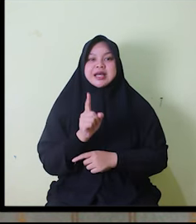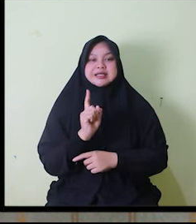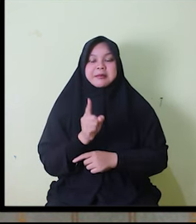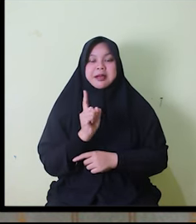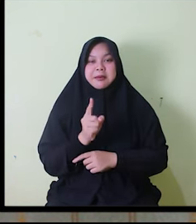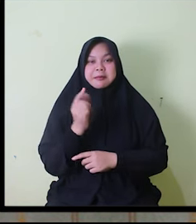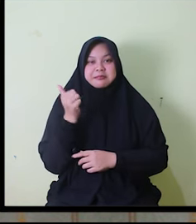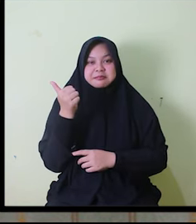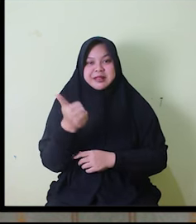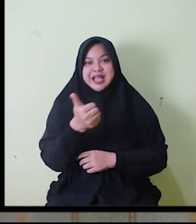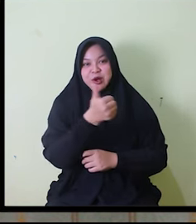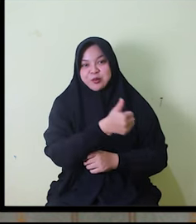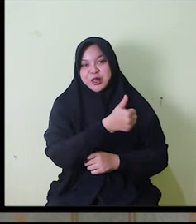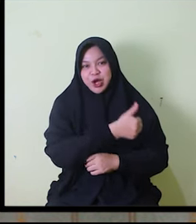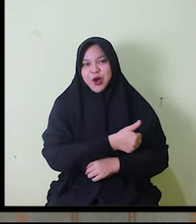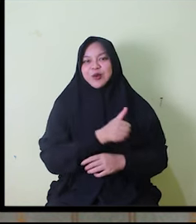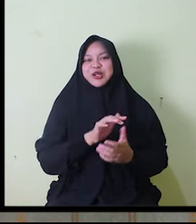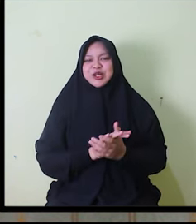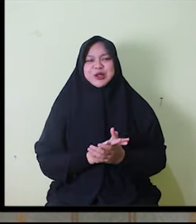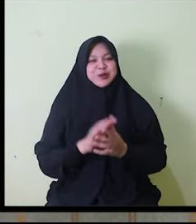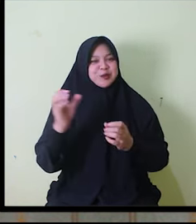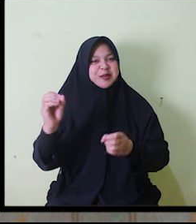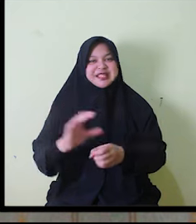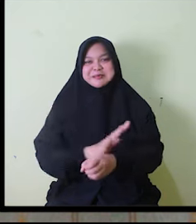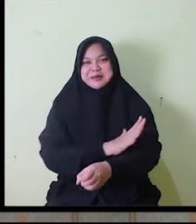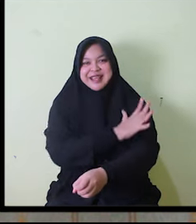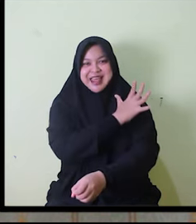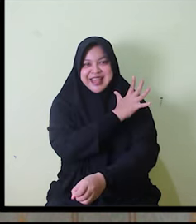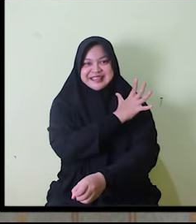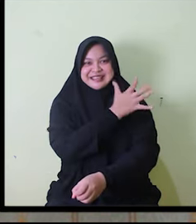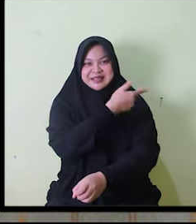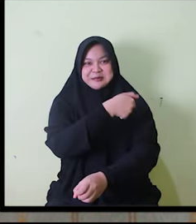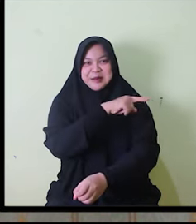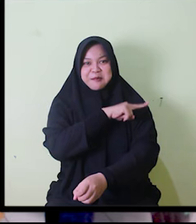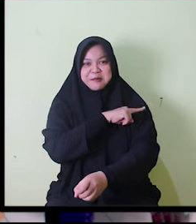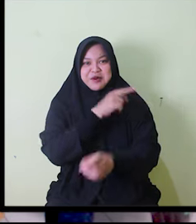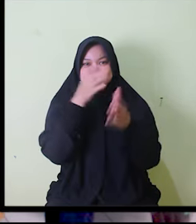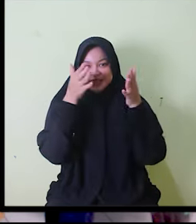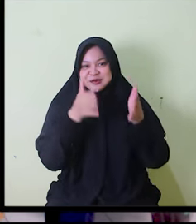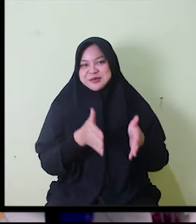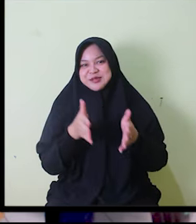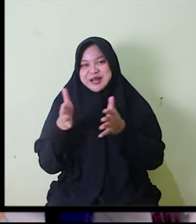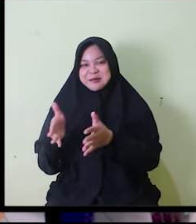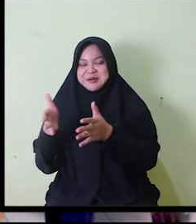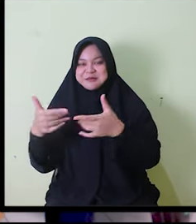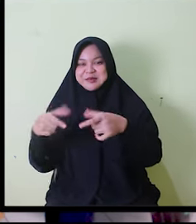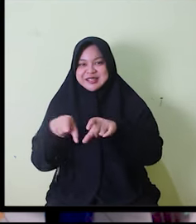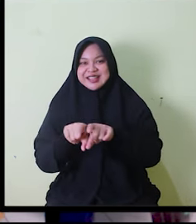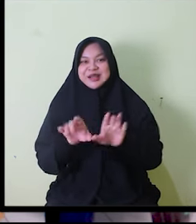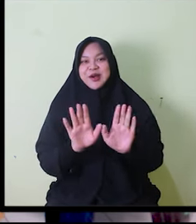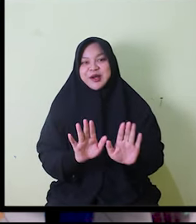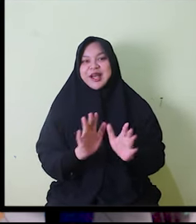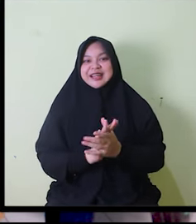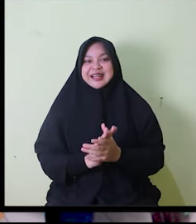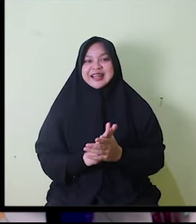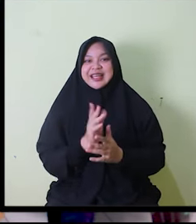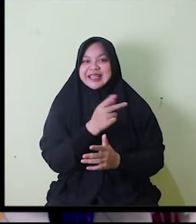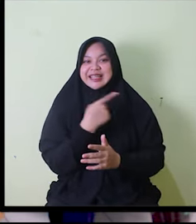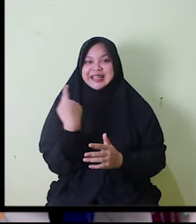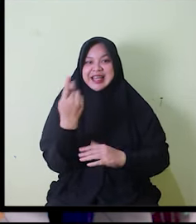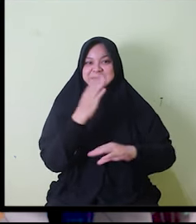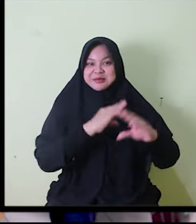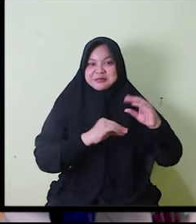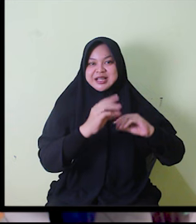beliau-beliau ini sangat menginspirasi dan tentunya berkompeten di bidangnya kita akan mendiskusikan terkait tentang ee